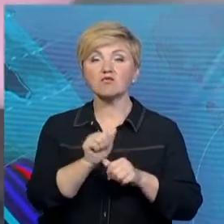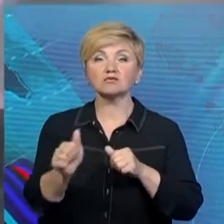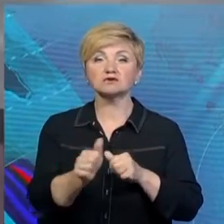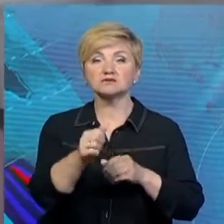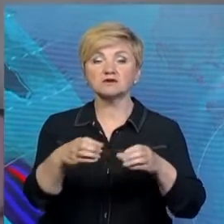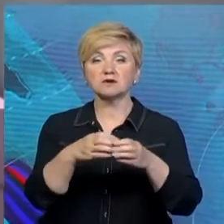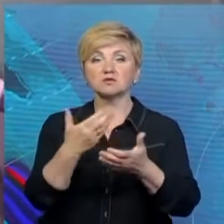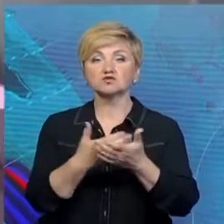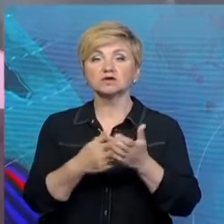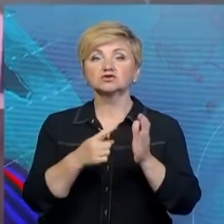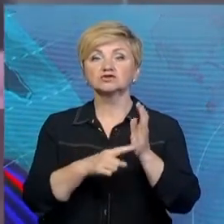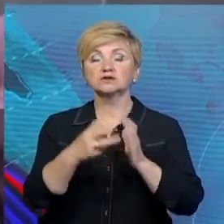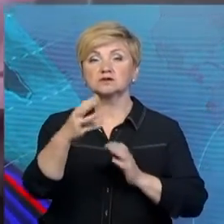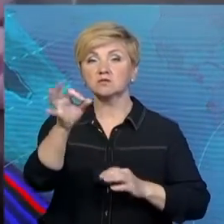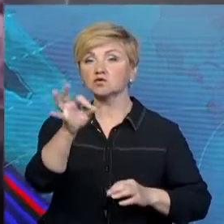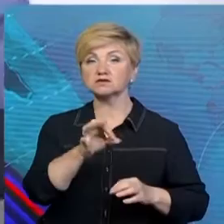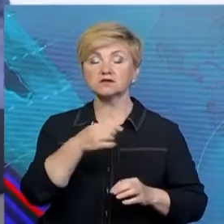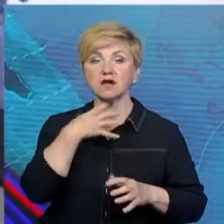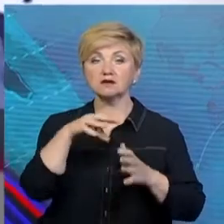партия получает около 63% голосов и таким образом может рассчитывать на 179